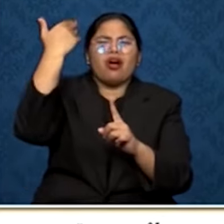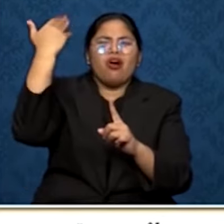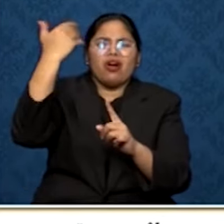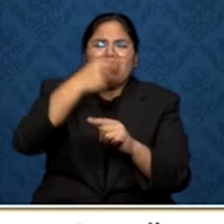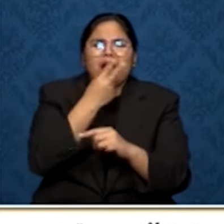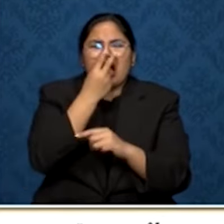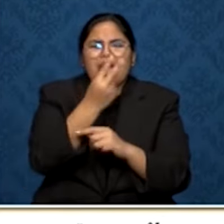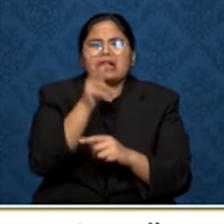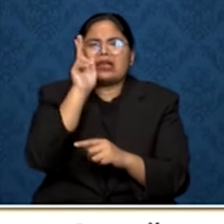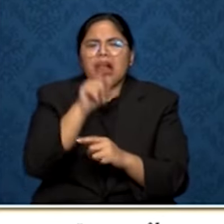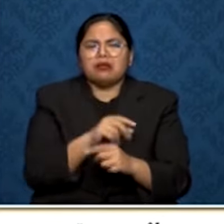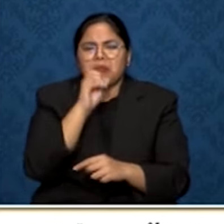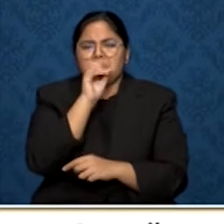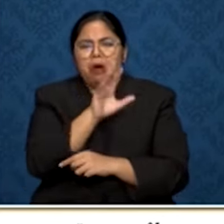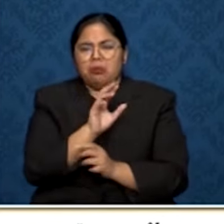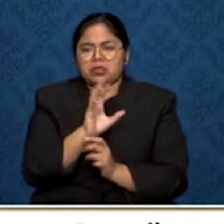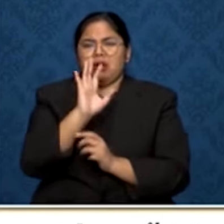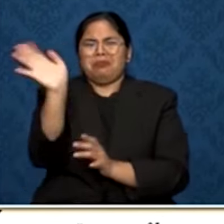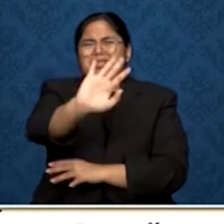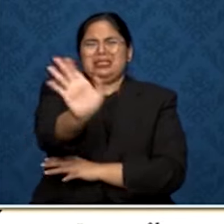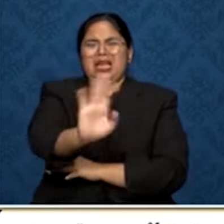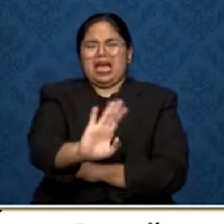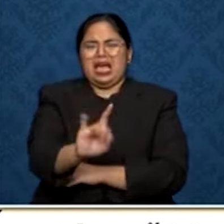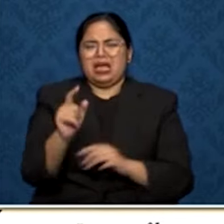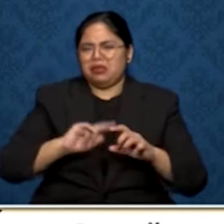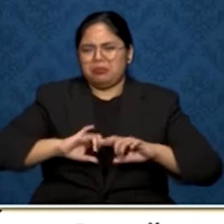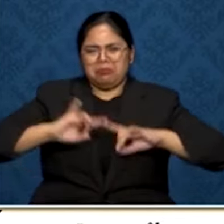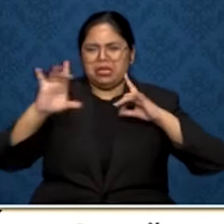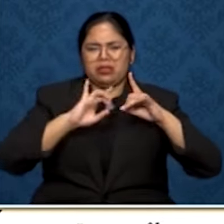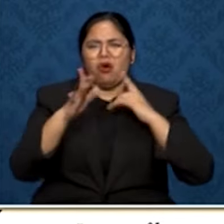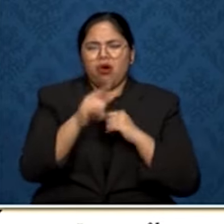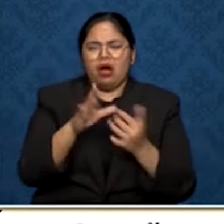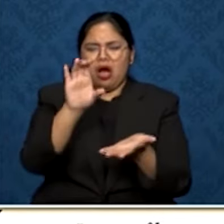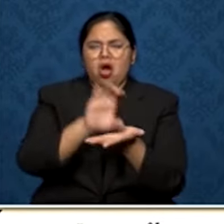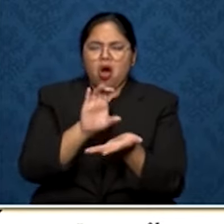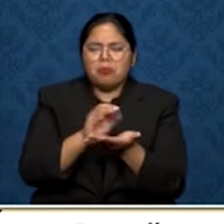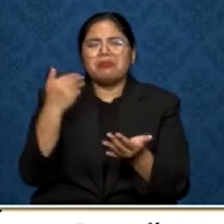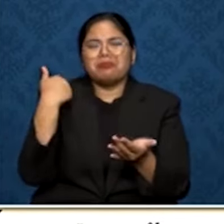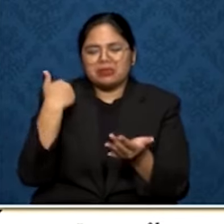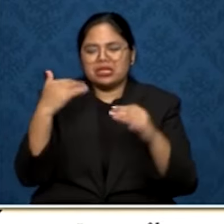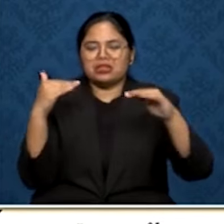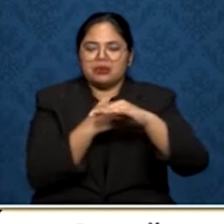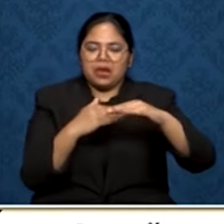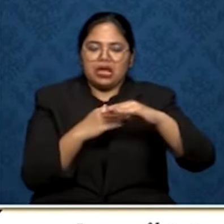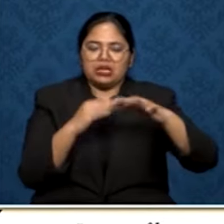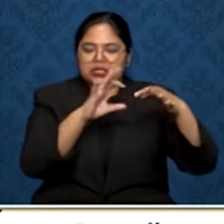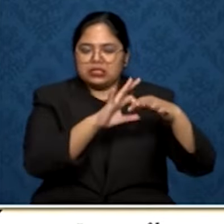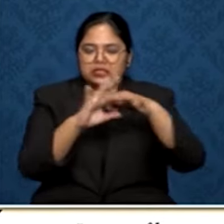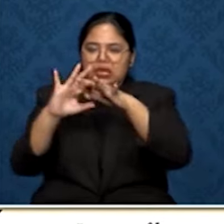monsieur 68สรางขนนเชื่อจัห behavior